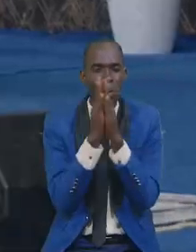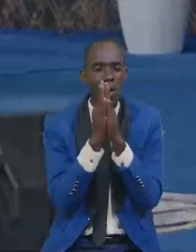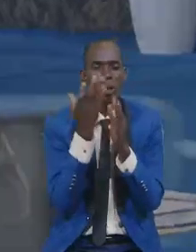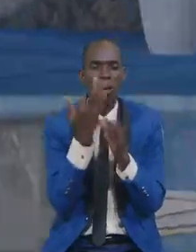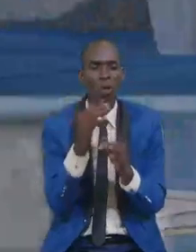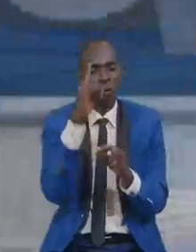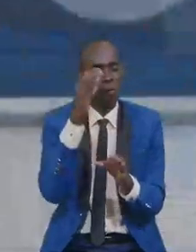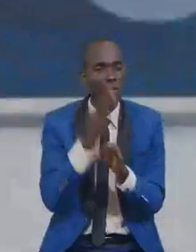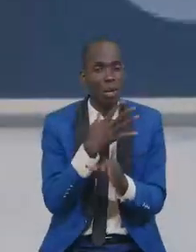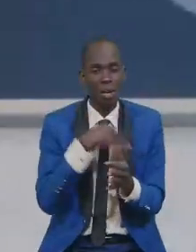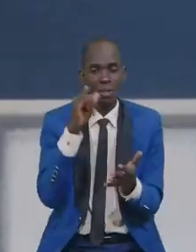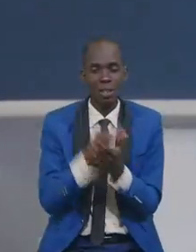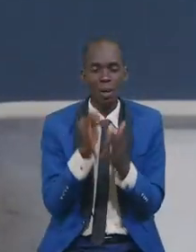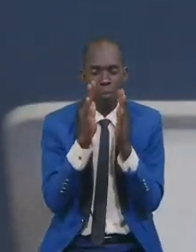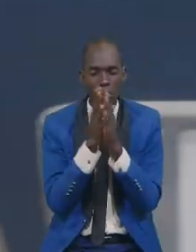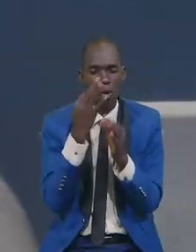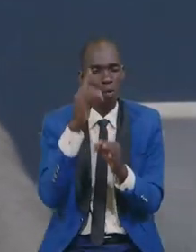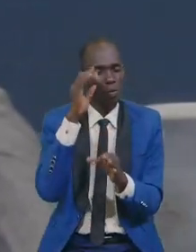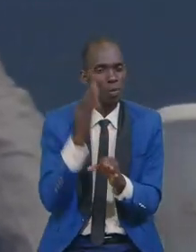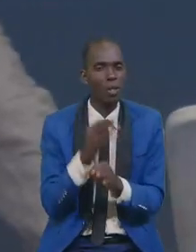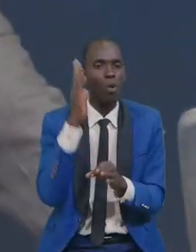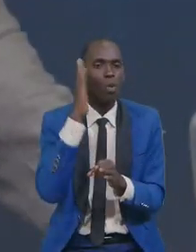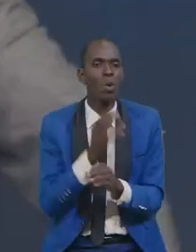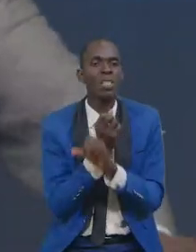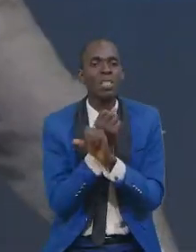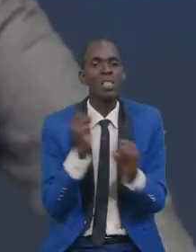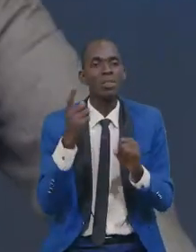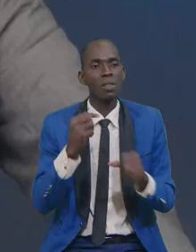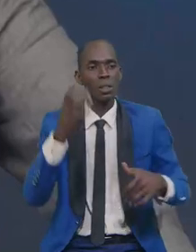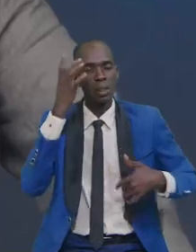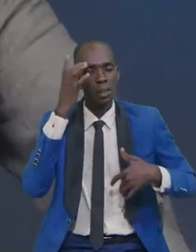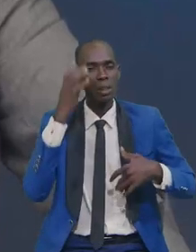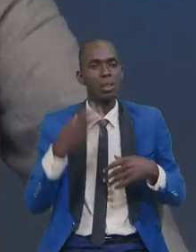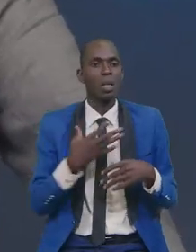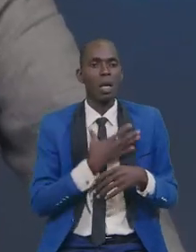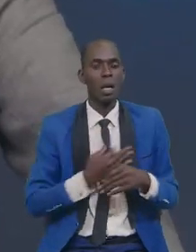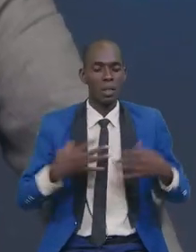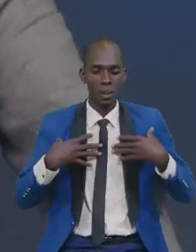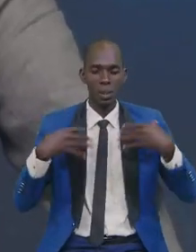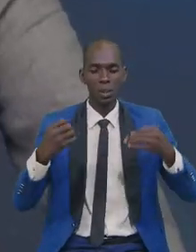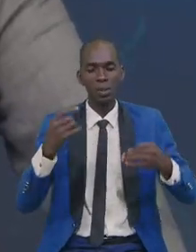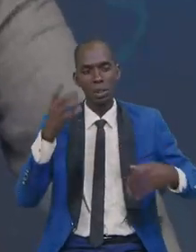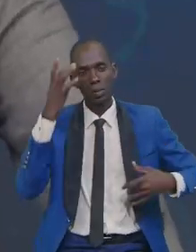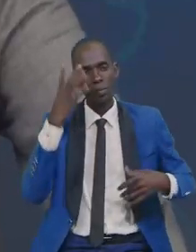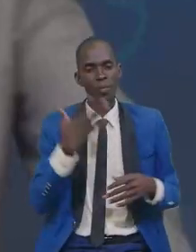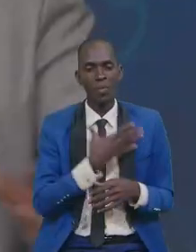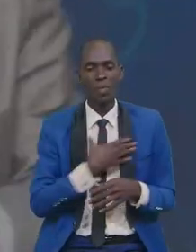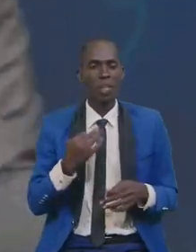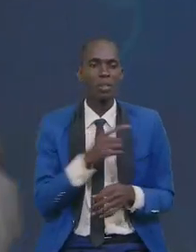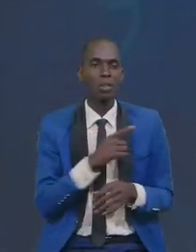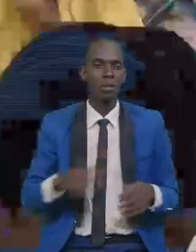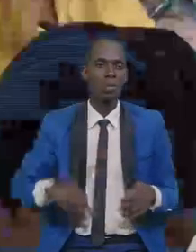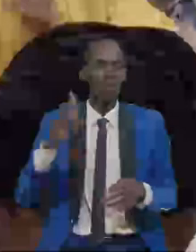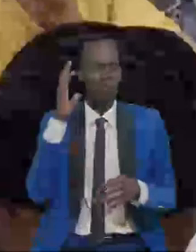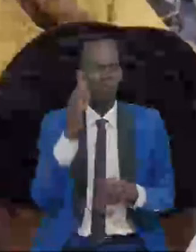foi, et la prière de foi sauvera le malade, guérit le malade, et le Seigneur